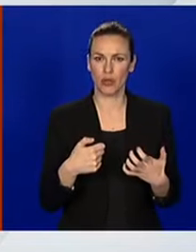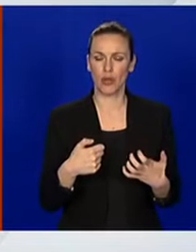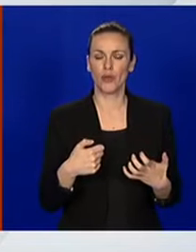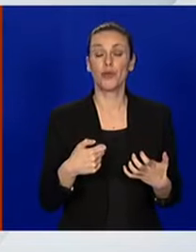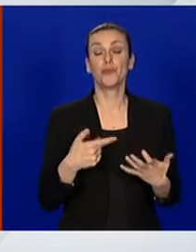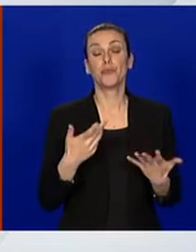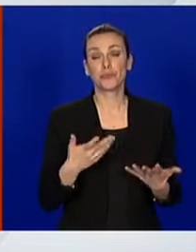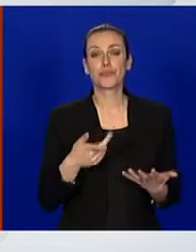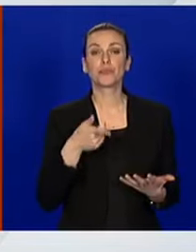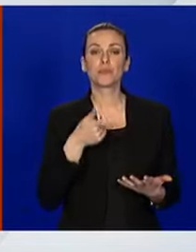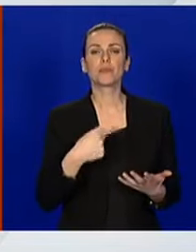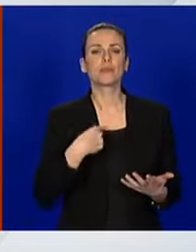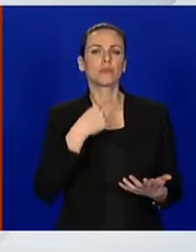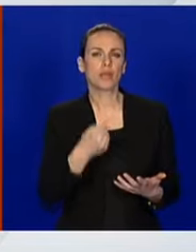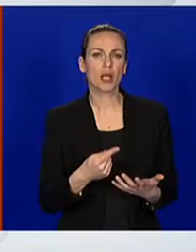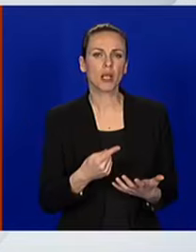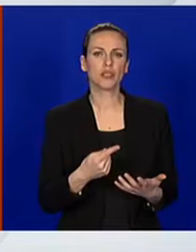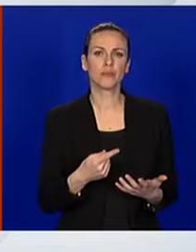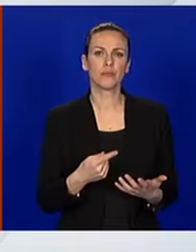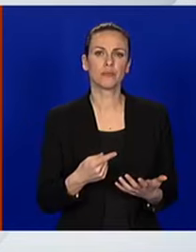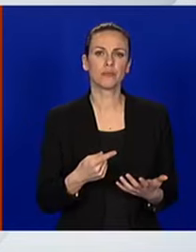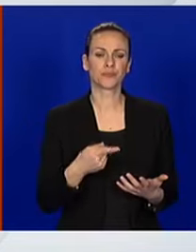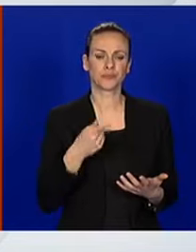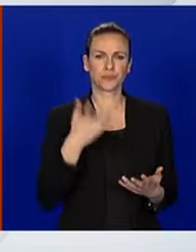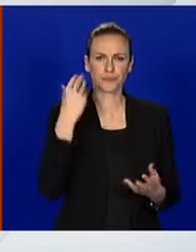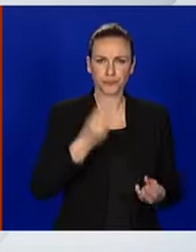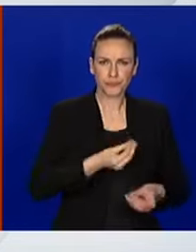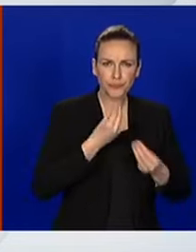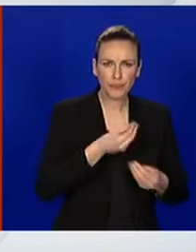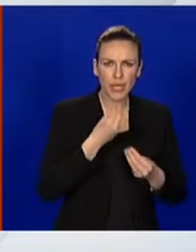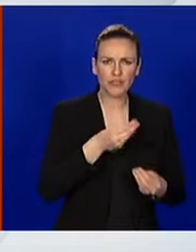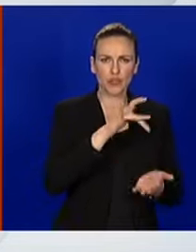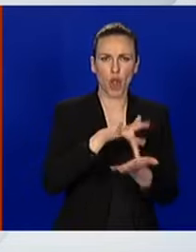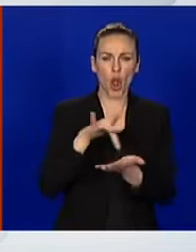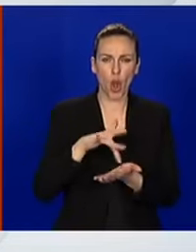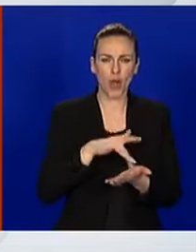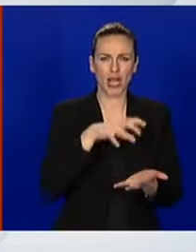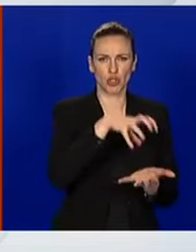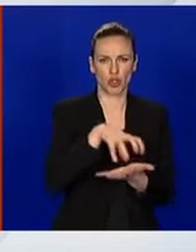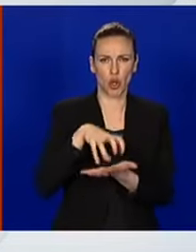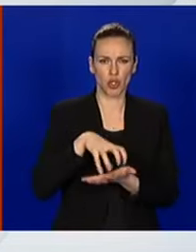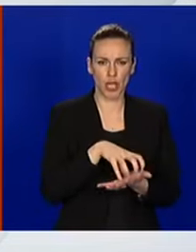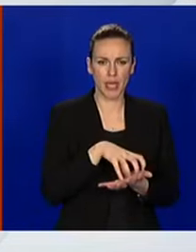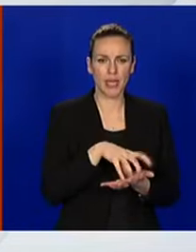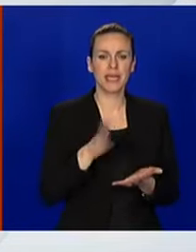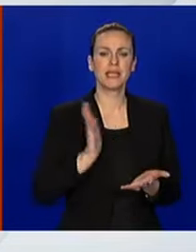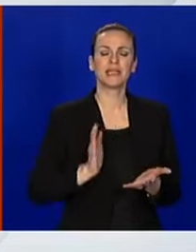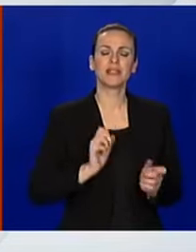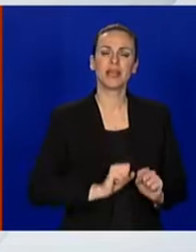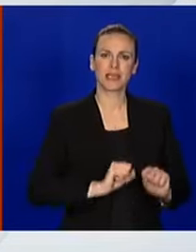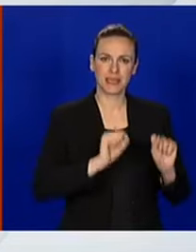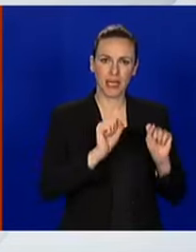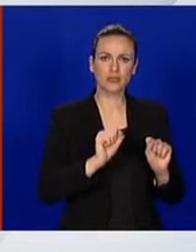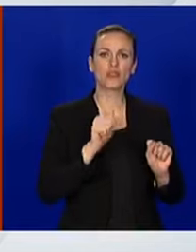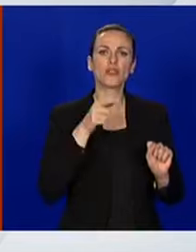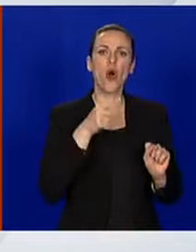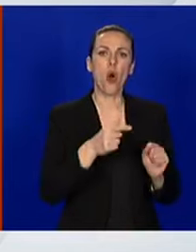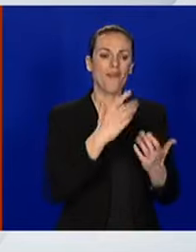I mogu reći da prema izvješćima lokalnih stožera civilne zaštite mjere